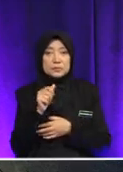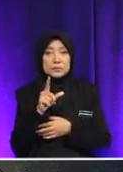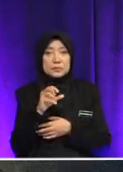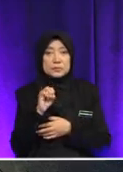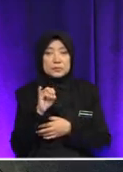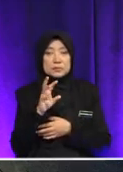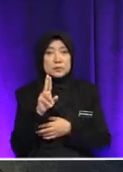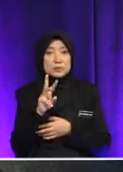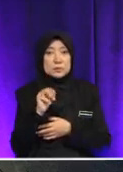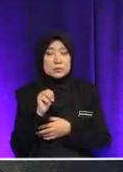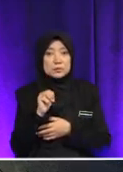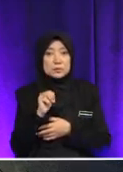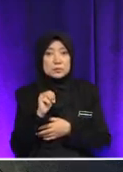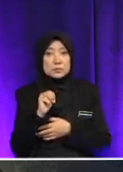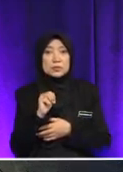menggunakannya